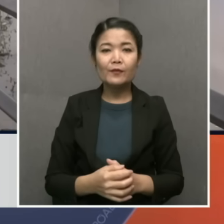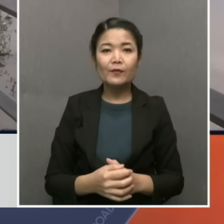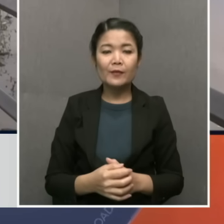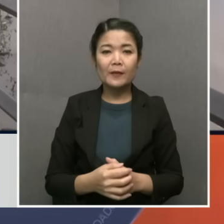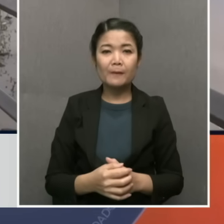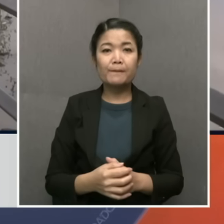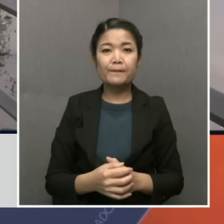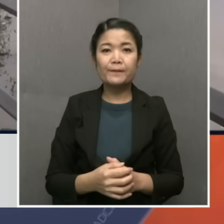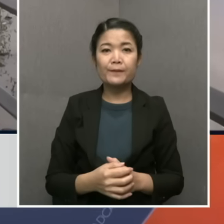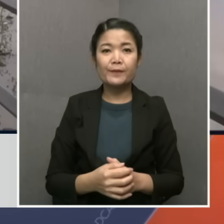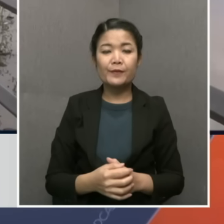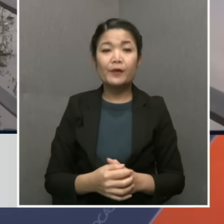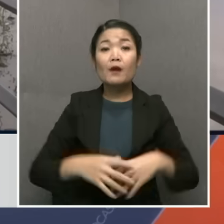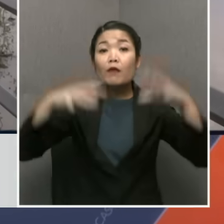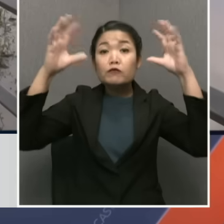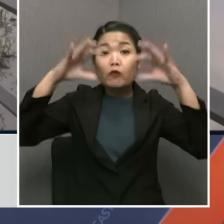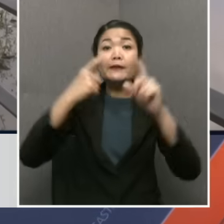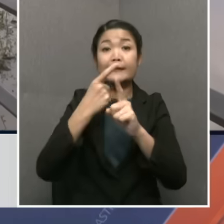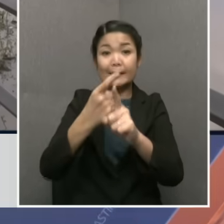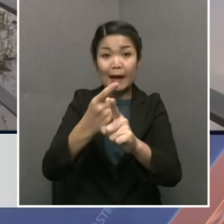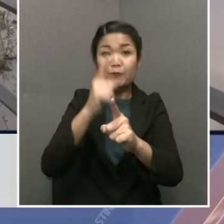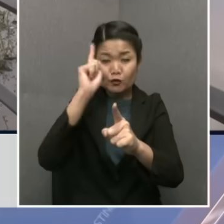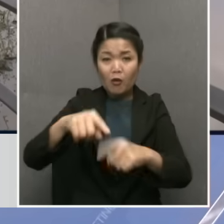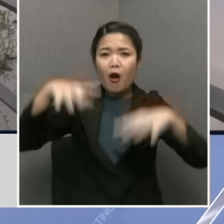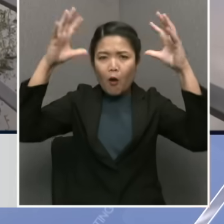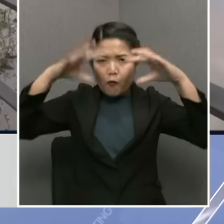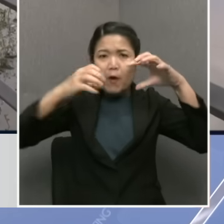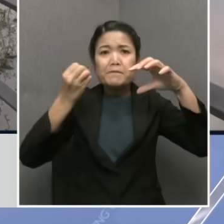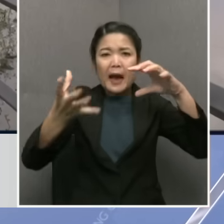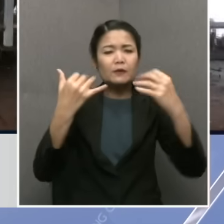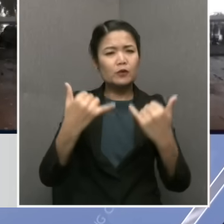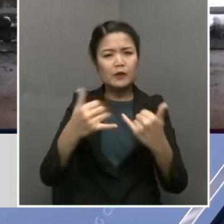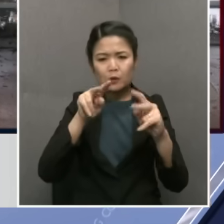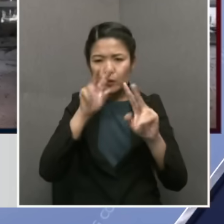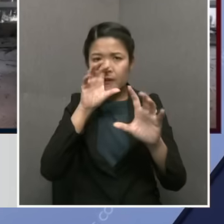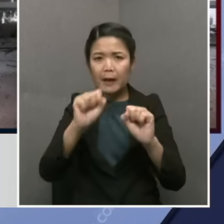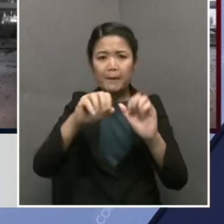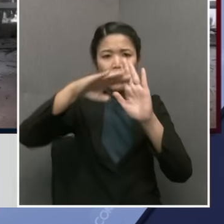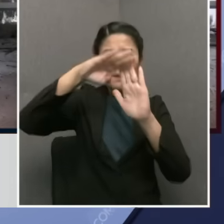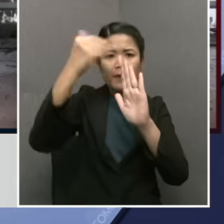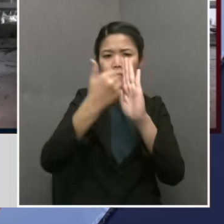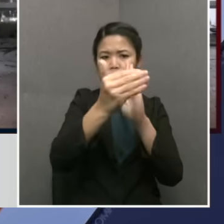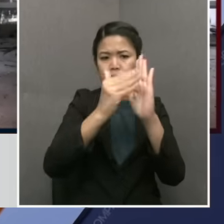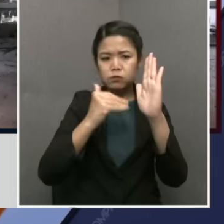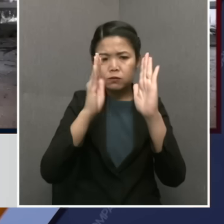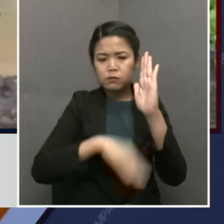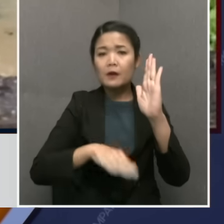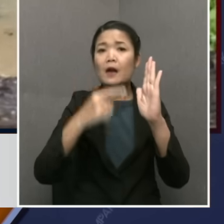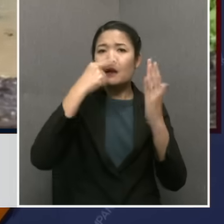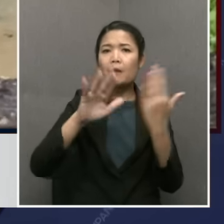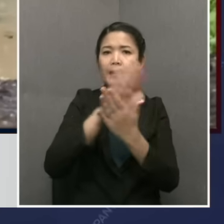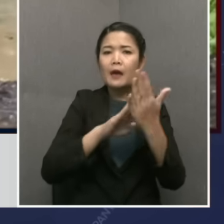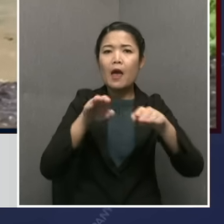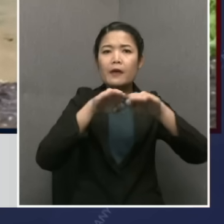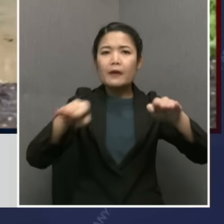ๆแล้วตามฤดูฝนนะครับมันควรจะตกมากกว่านี้ด้วยนะครับตอนนี้เองนะทุกภาคของประเทศไทยเลยครับฝนตกนี่น้อยกว่าเกณฑ์